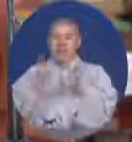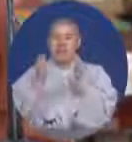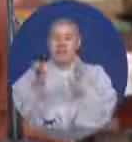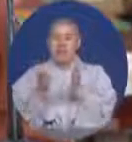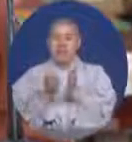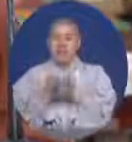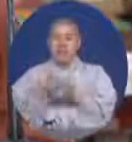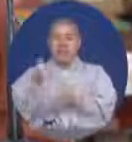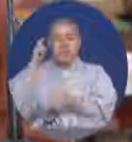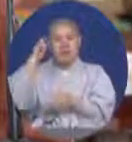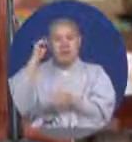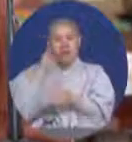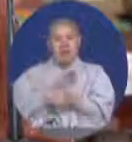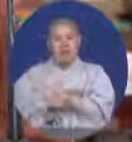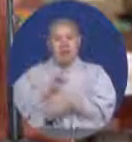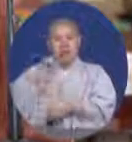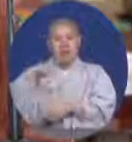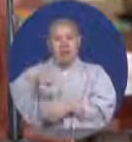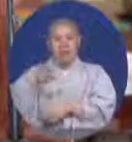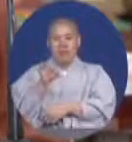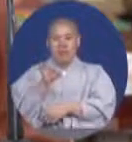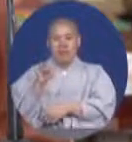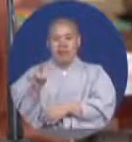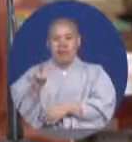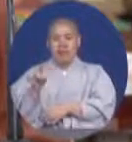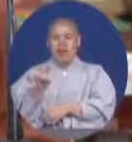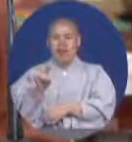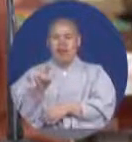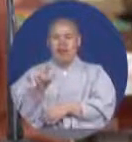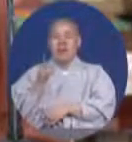일체지 무해해를 얻어서 성불하신 거예요.